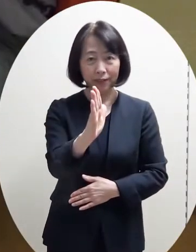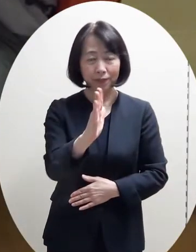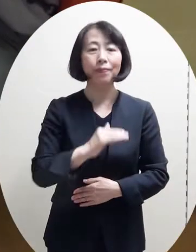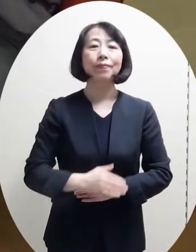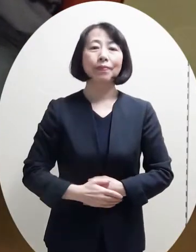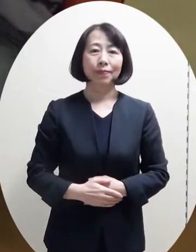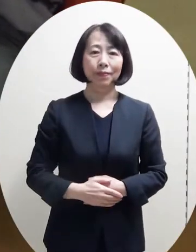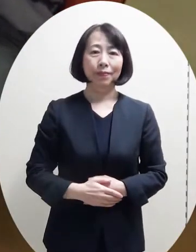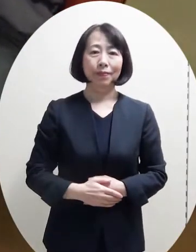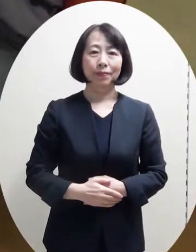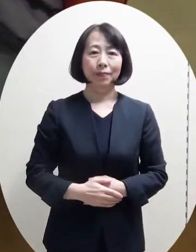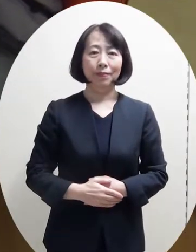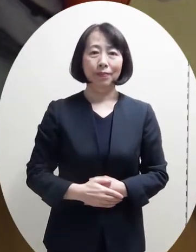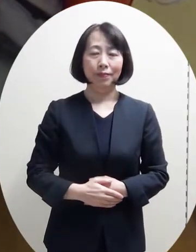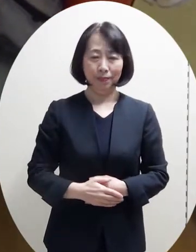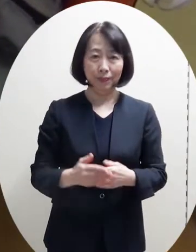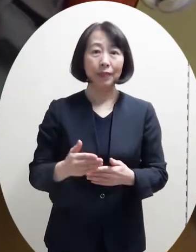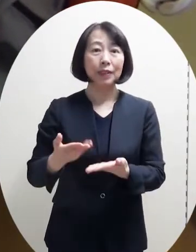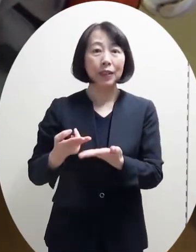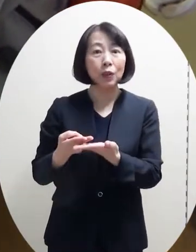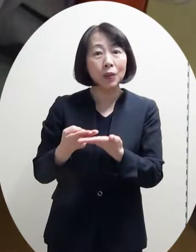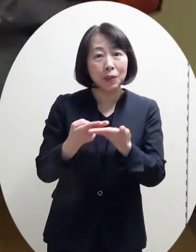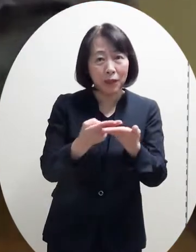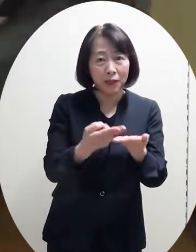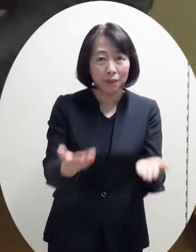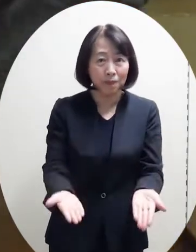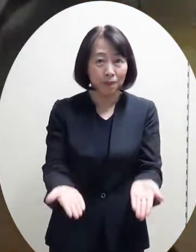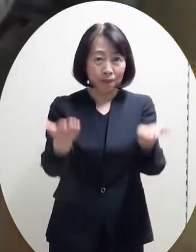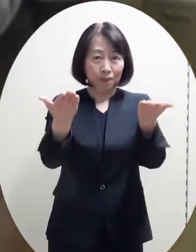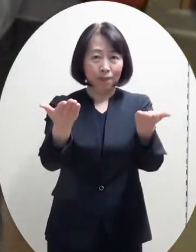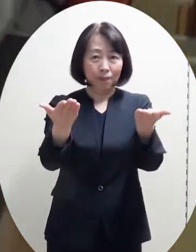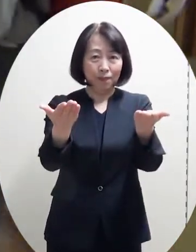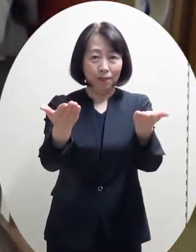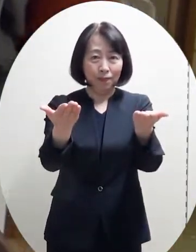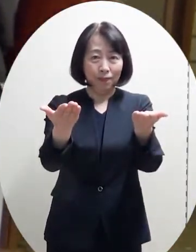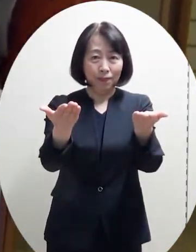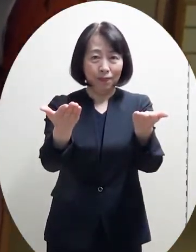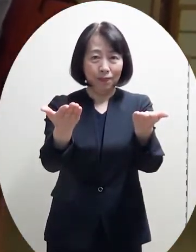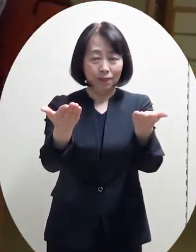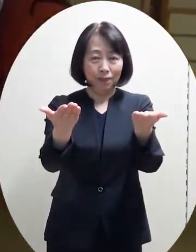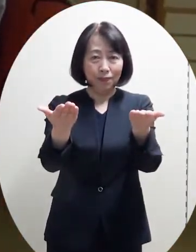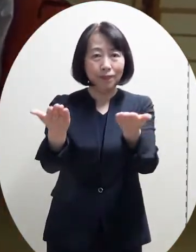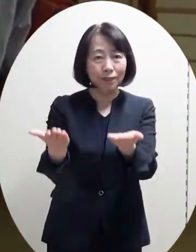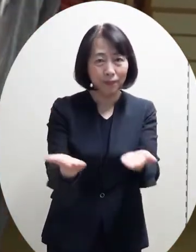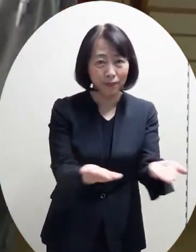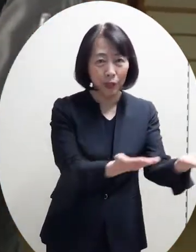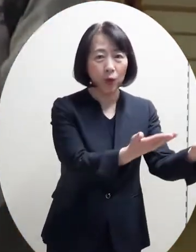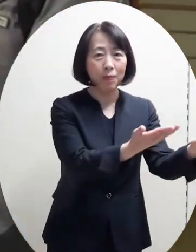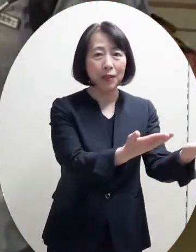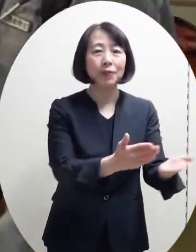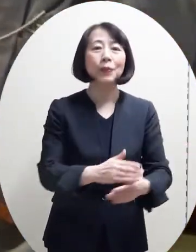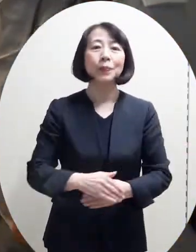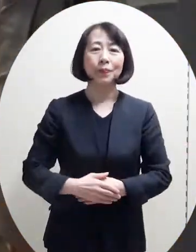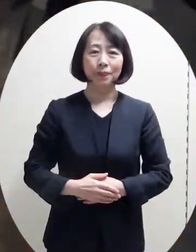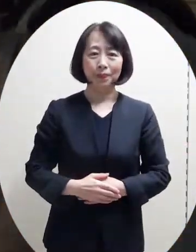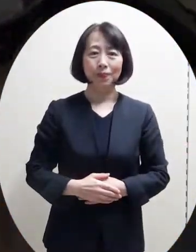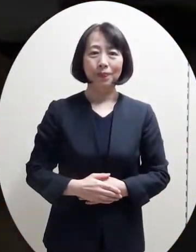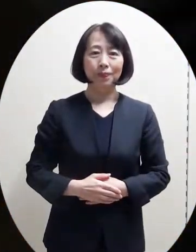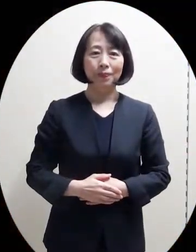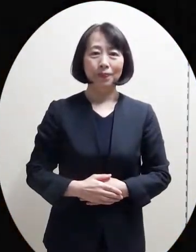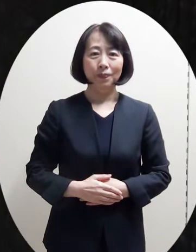移動しますね。こちら上がります。1、2、3、動きます。